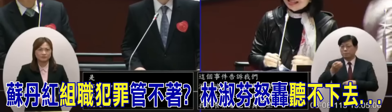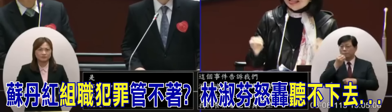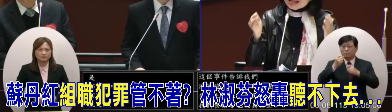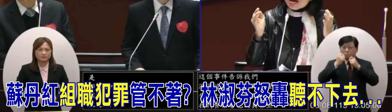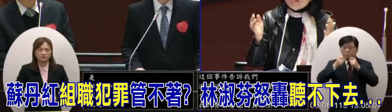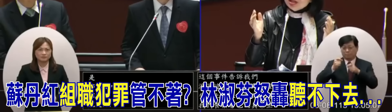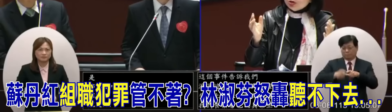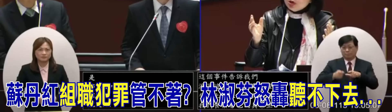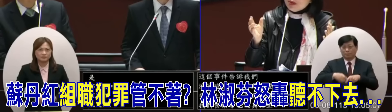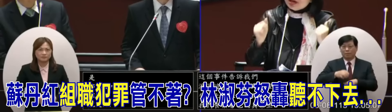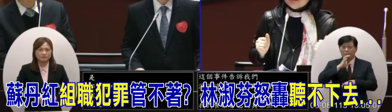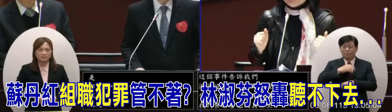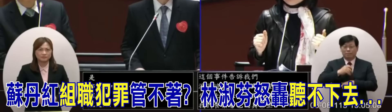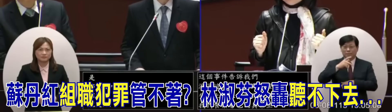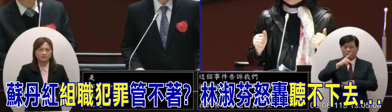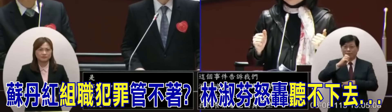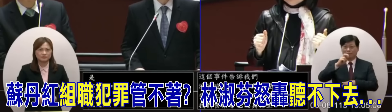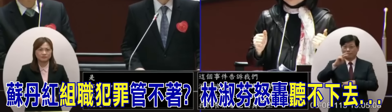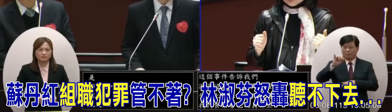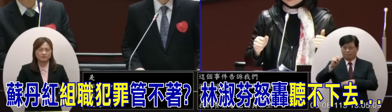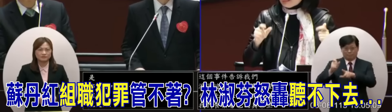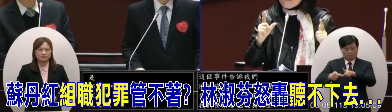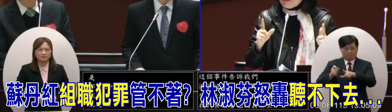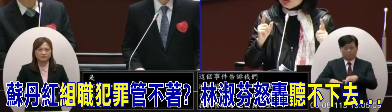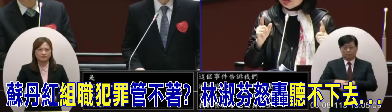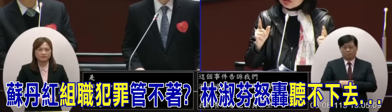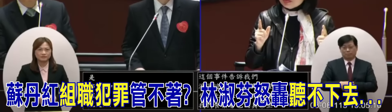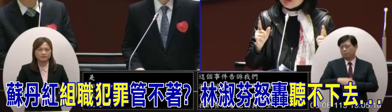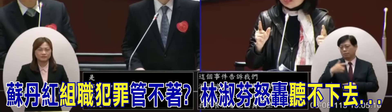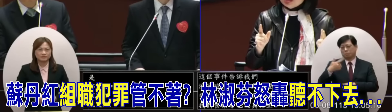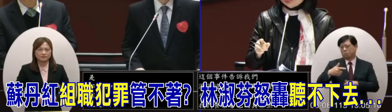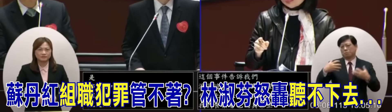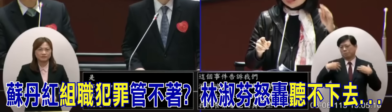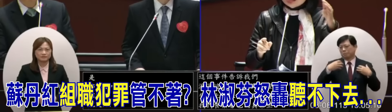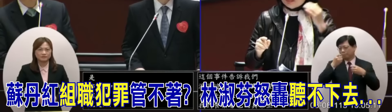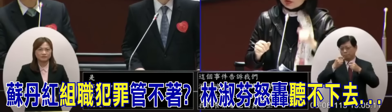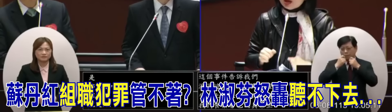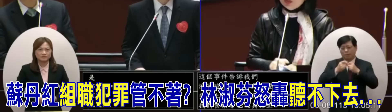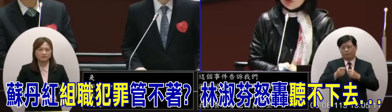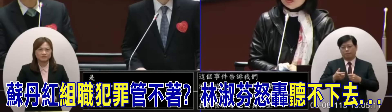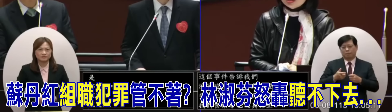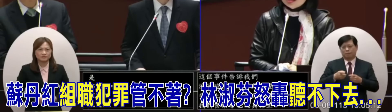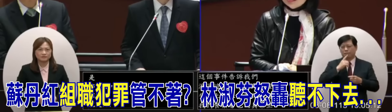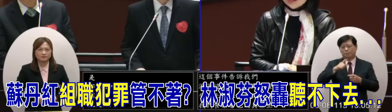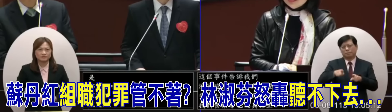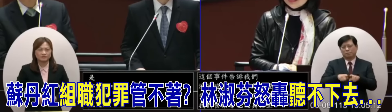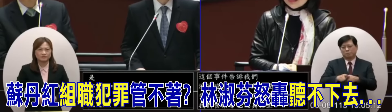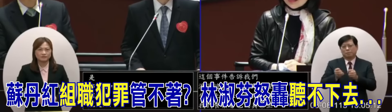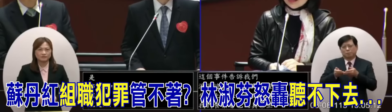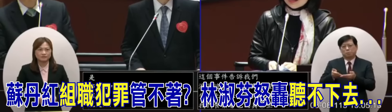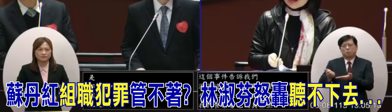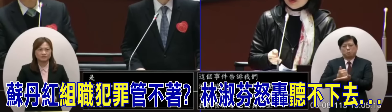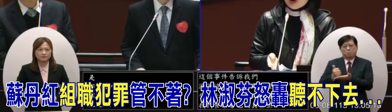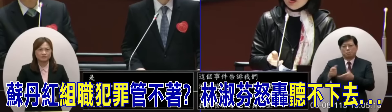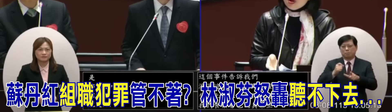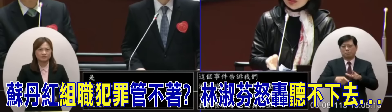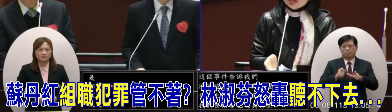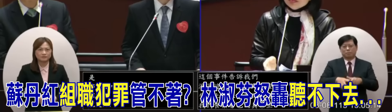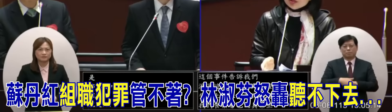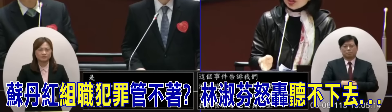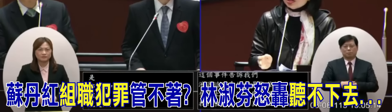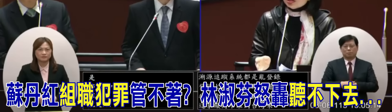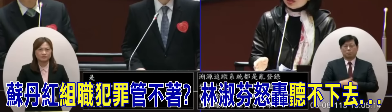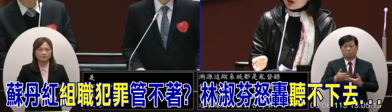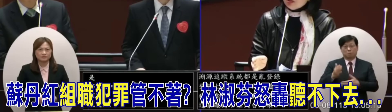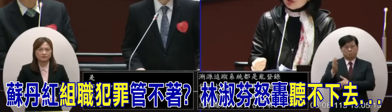厂商，是 Kevin Shipping， 它不是食品公司，是它是他们船务公司。而我